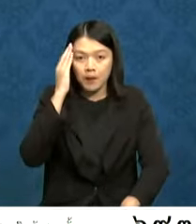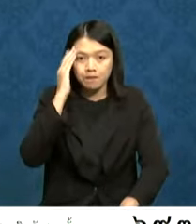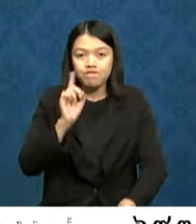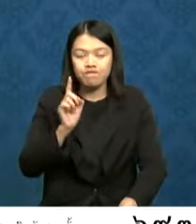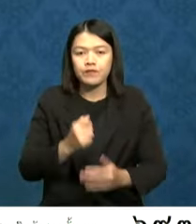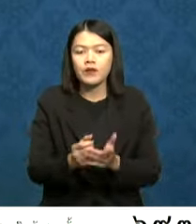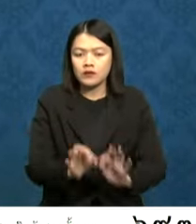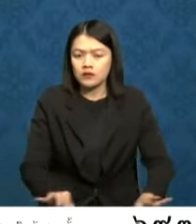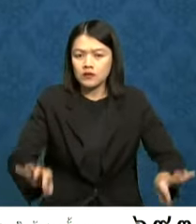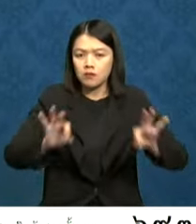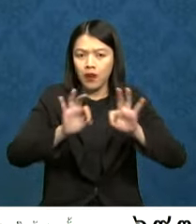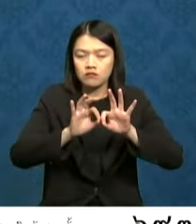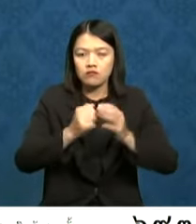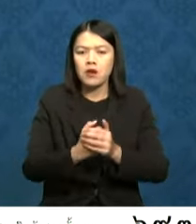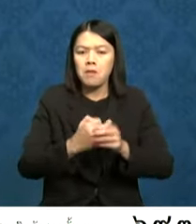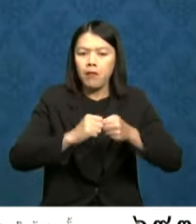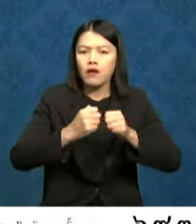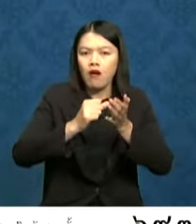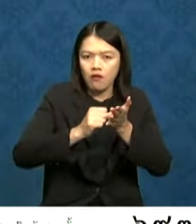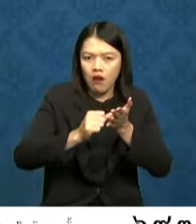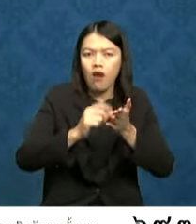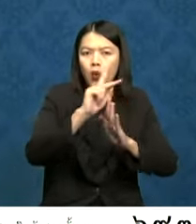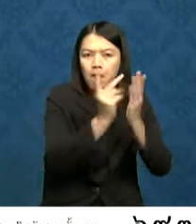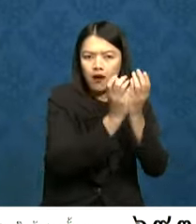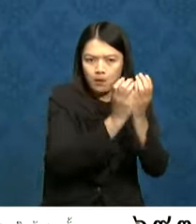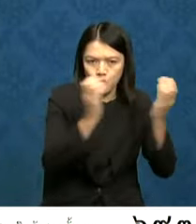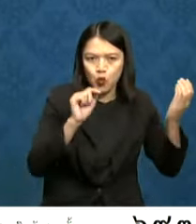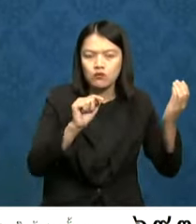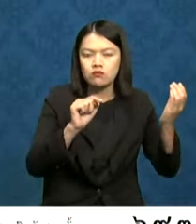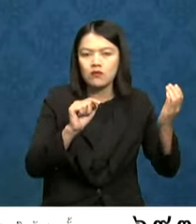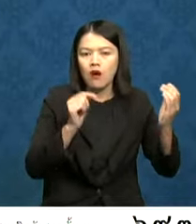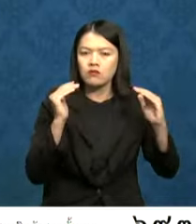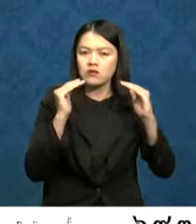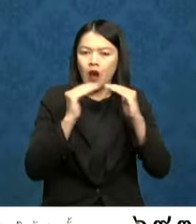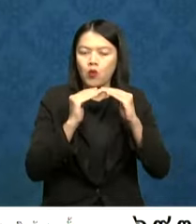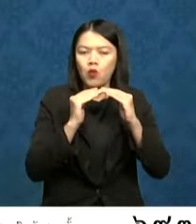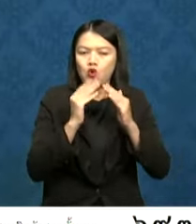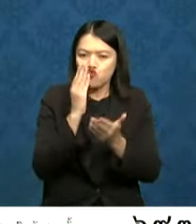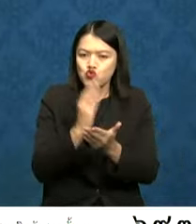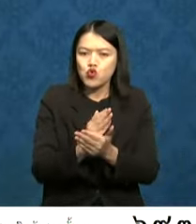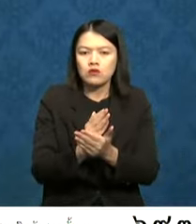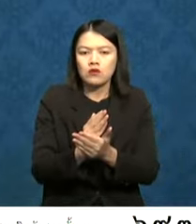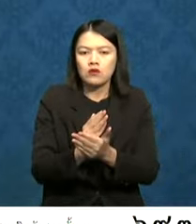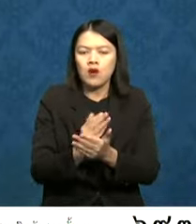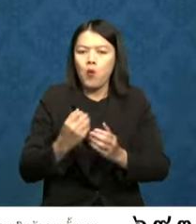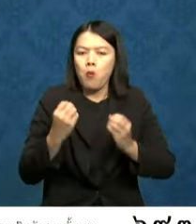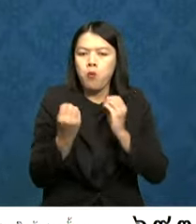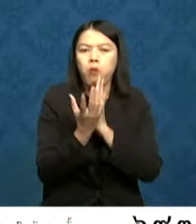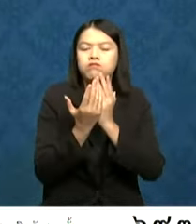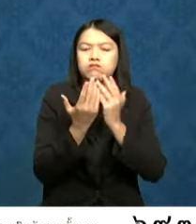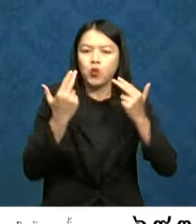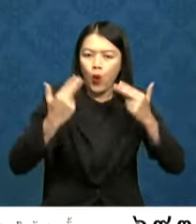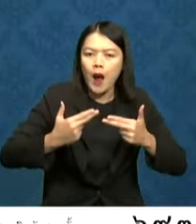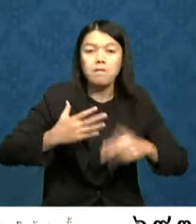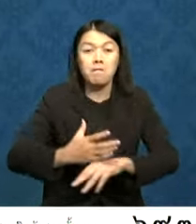สำคัญไม่แพ้กันก็คือการแก้ไขรัฐธรรมนูญเพื่อสร้างนิติรัฐและหยุดยั้งกระบวนการนิติสงครามที่